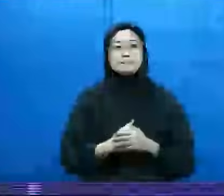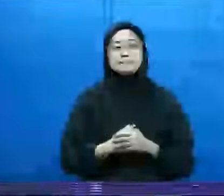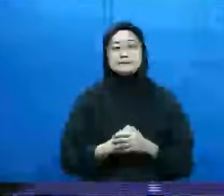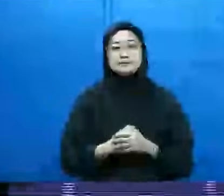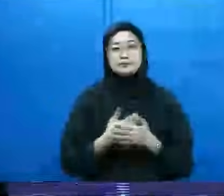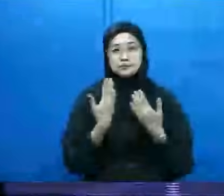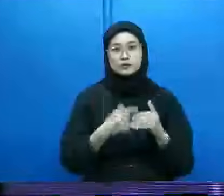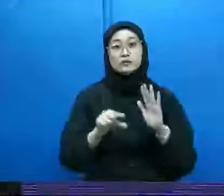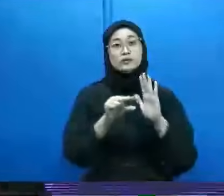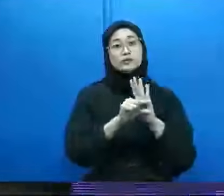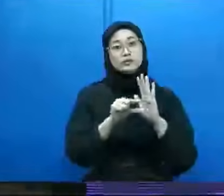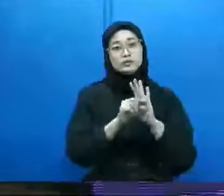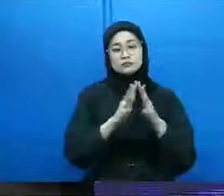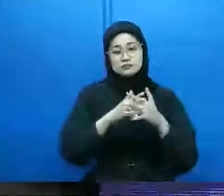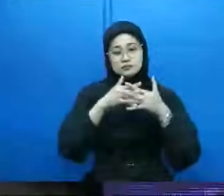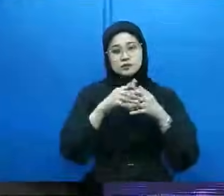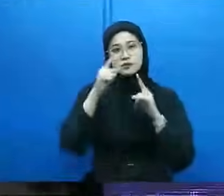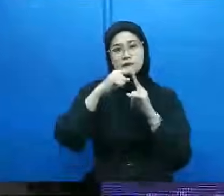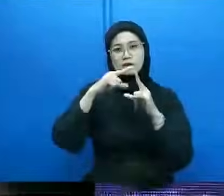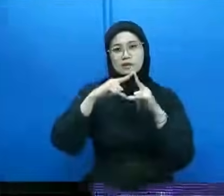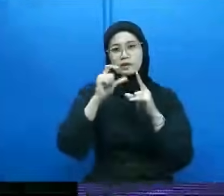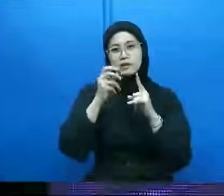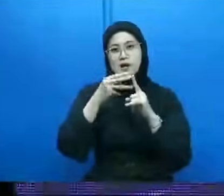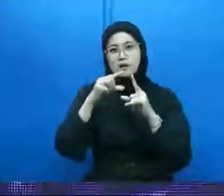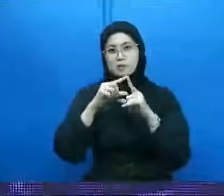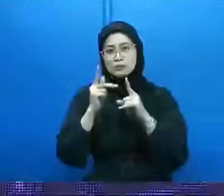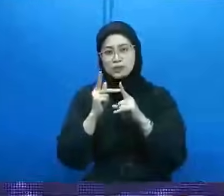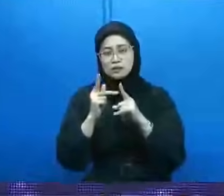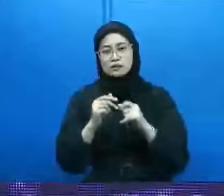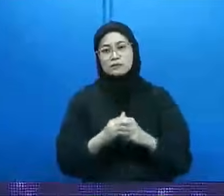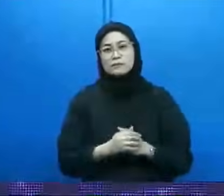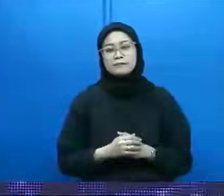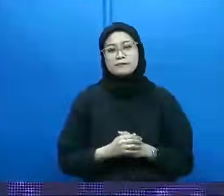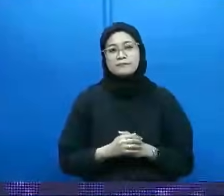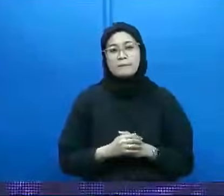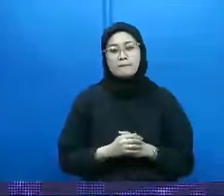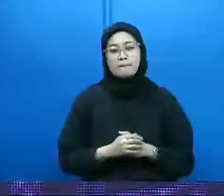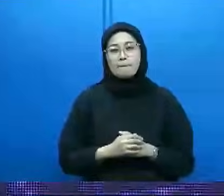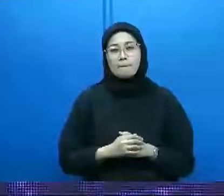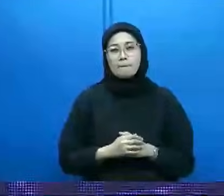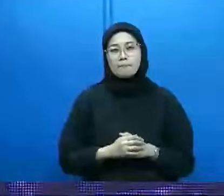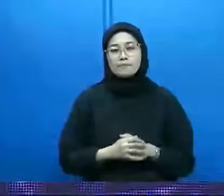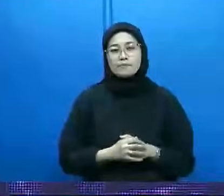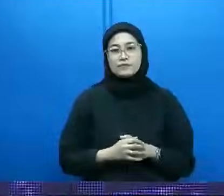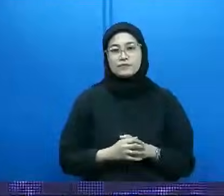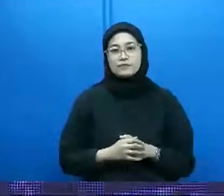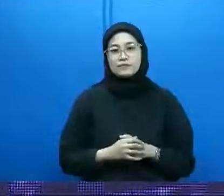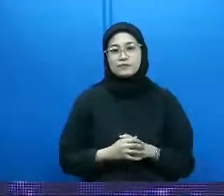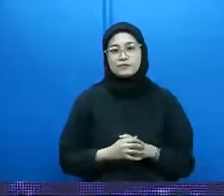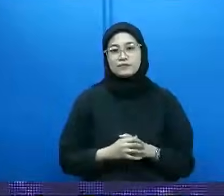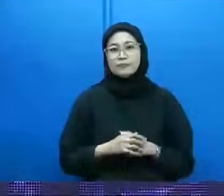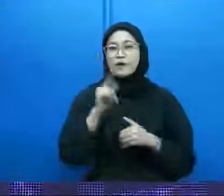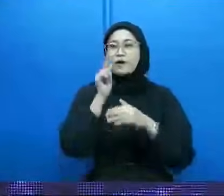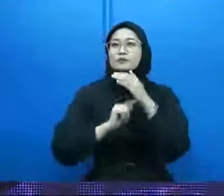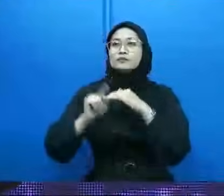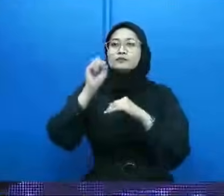At-Taubah ayat 20 tadi, di ujungnya, wa ulaika humul faizun. itulah orang paling beruntung